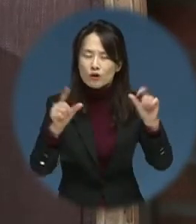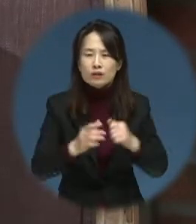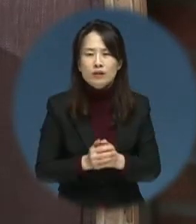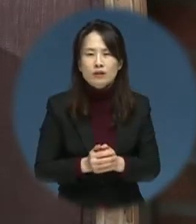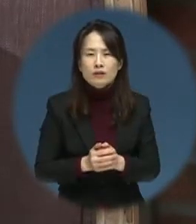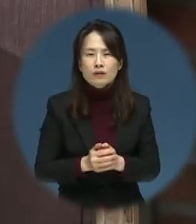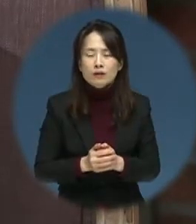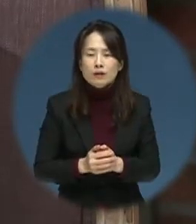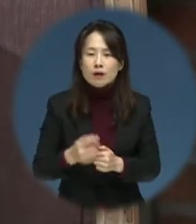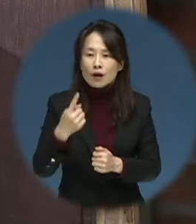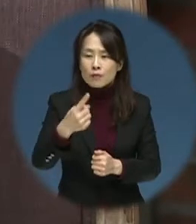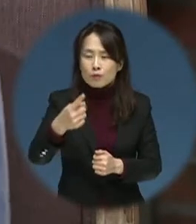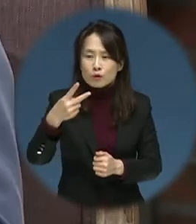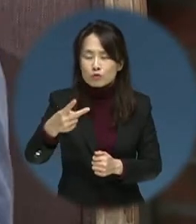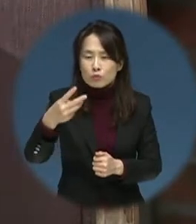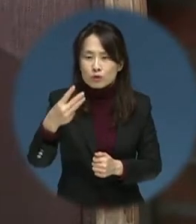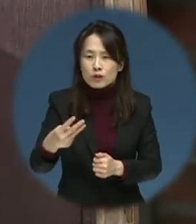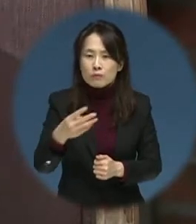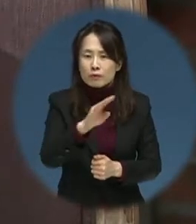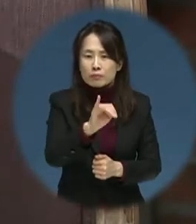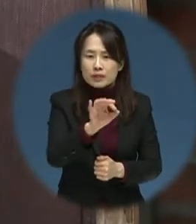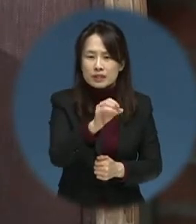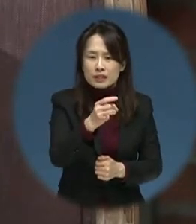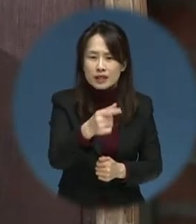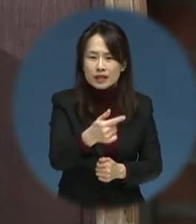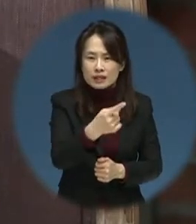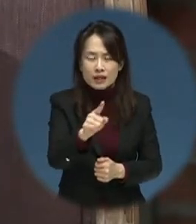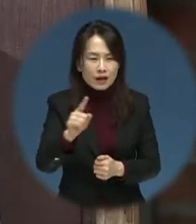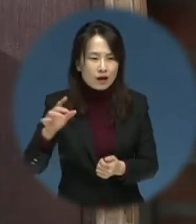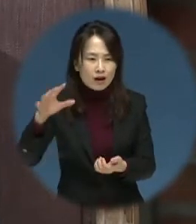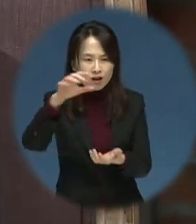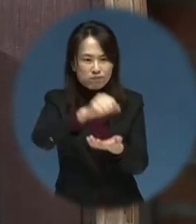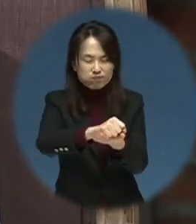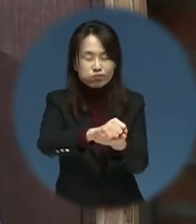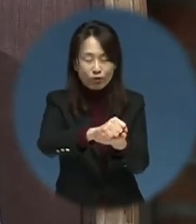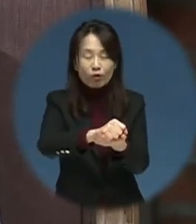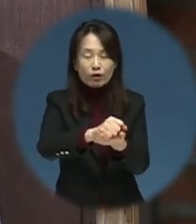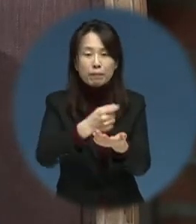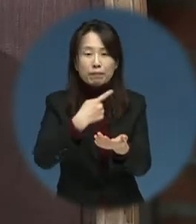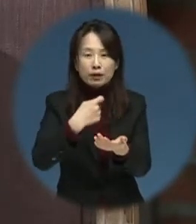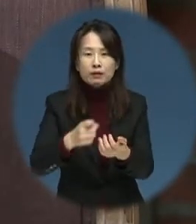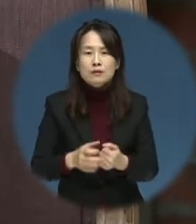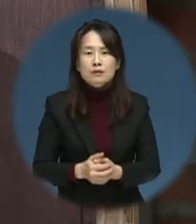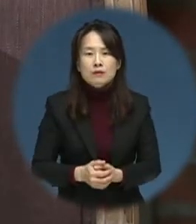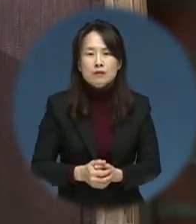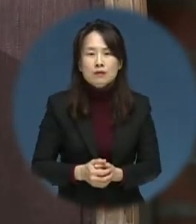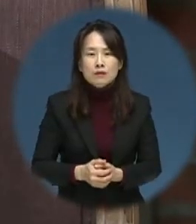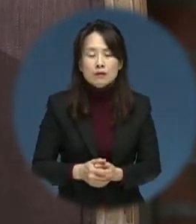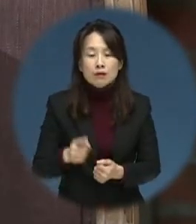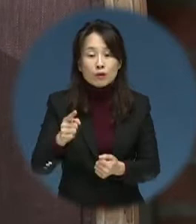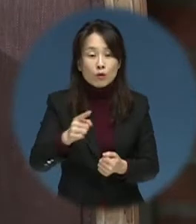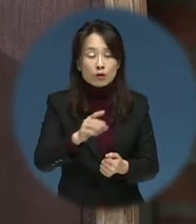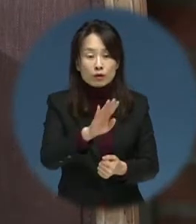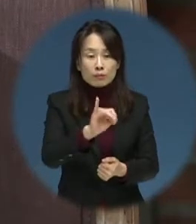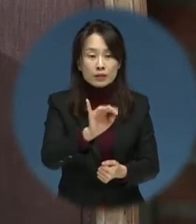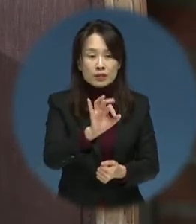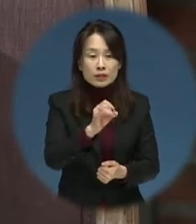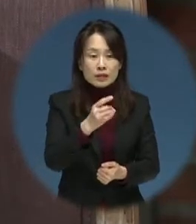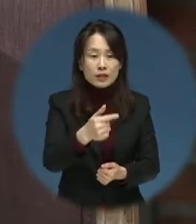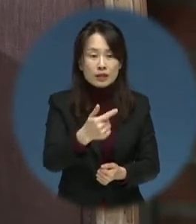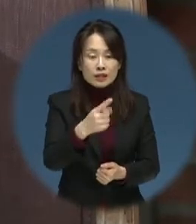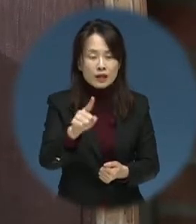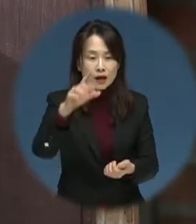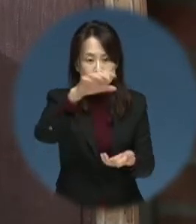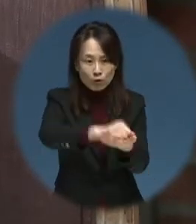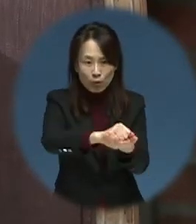차례 공격하거든요. 그때 비엔나가 무너지면 스칸디나비아 북쪽까지 이슬람 천국이 되는 예. 정말